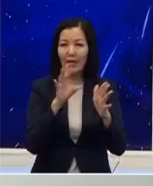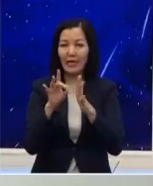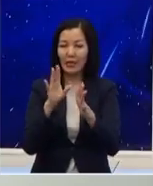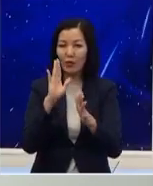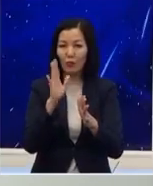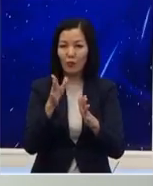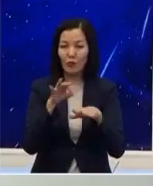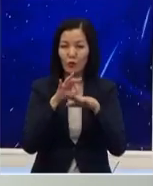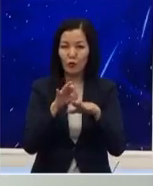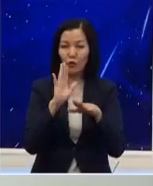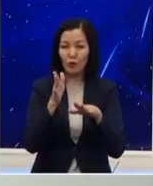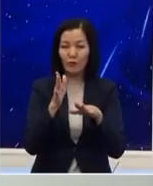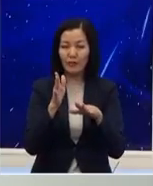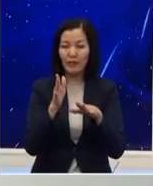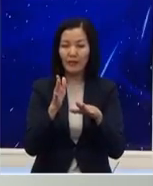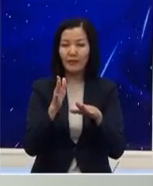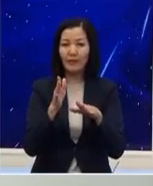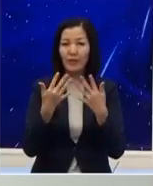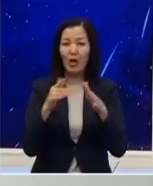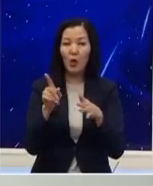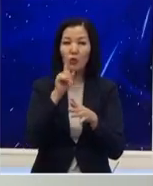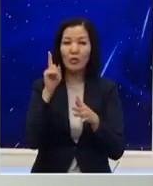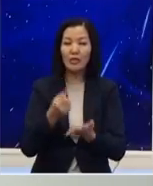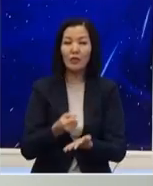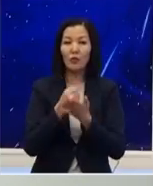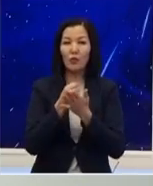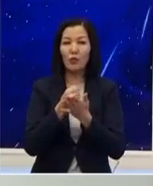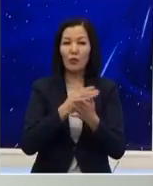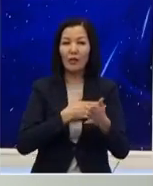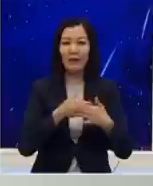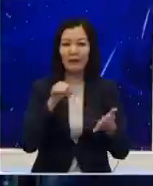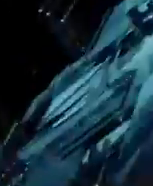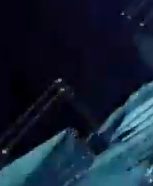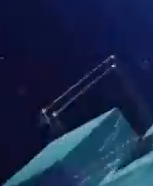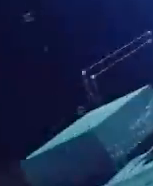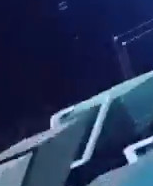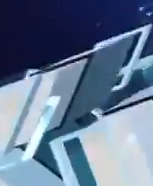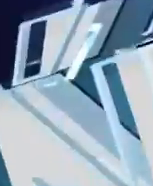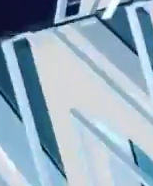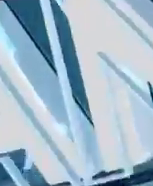мәселелерін жұмыстарын атқарып, сол ауыл жастарының қолдауына атсалысамыз.